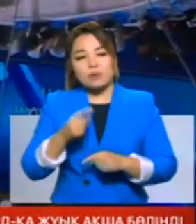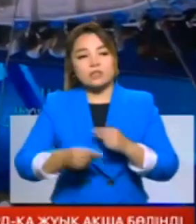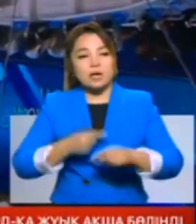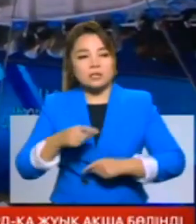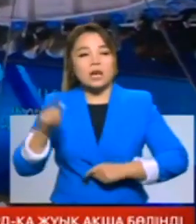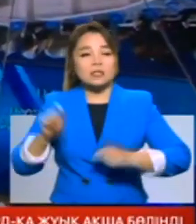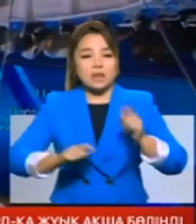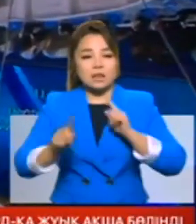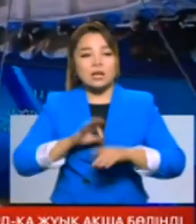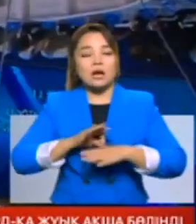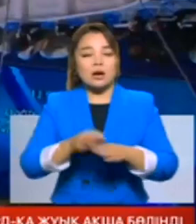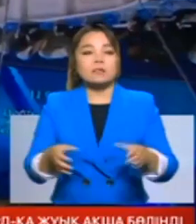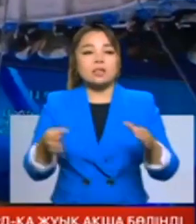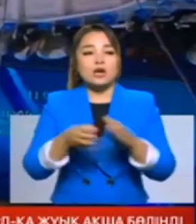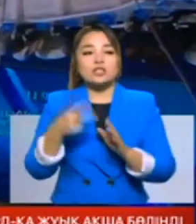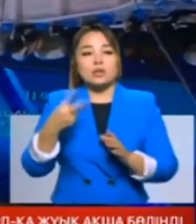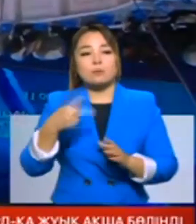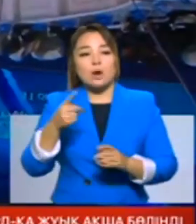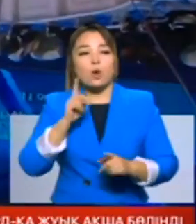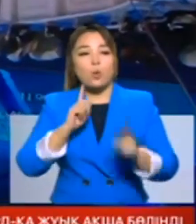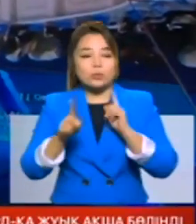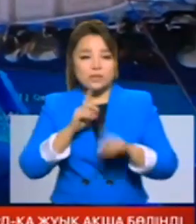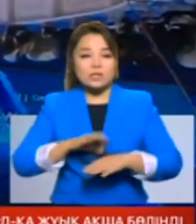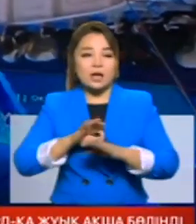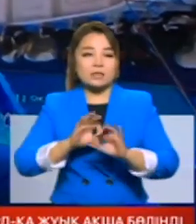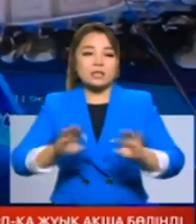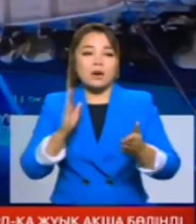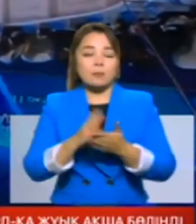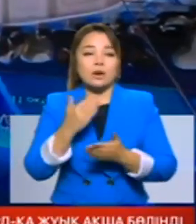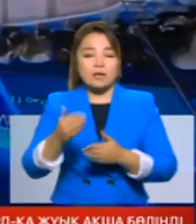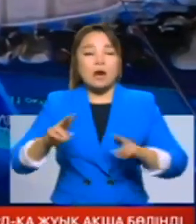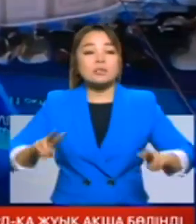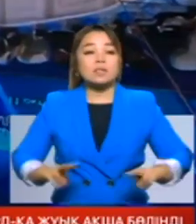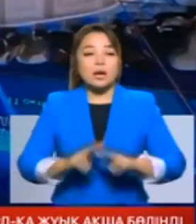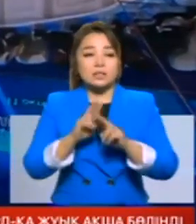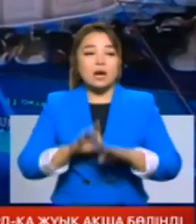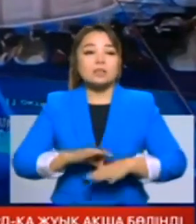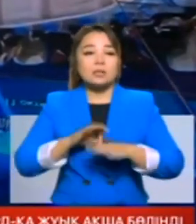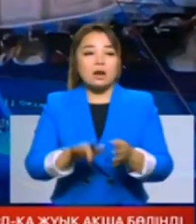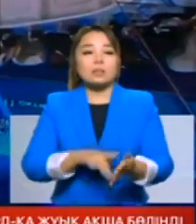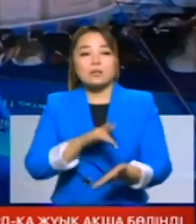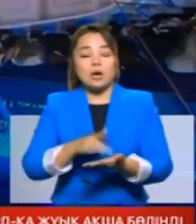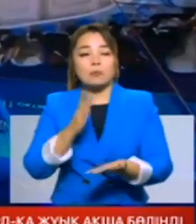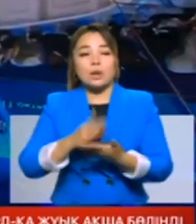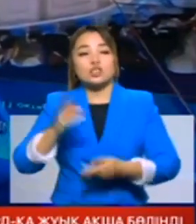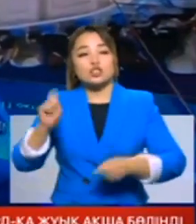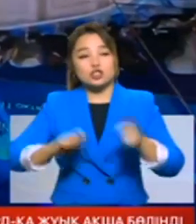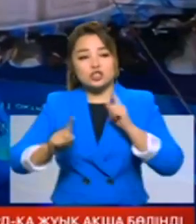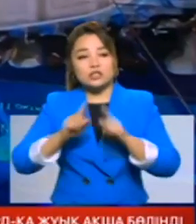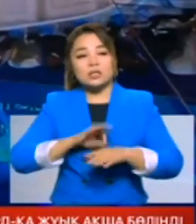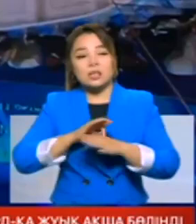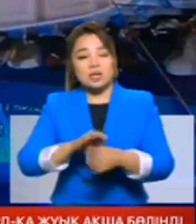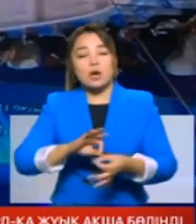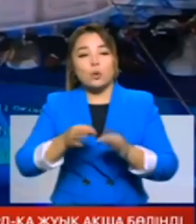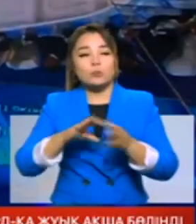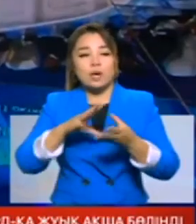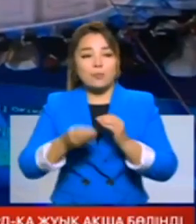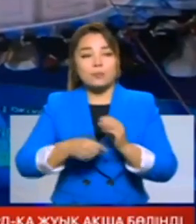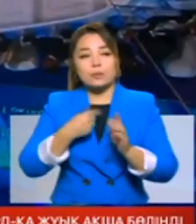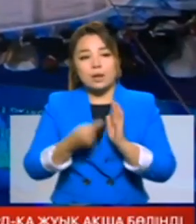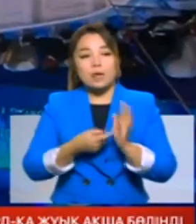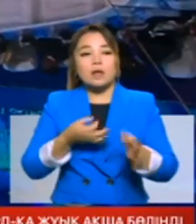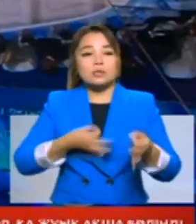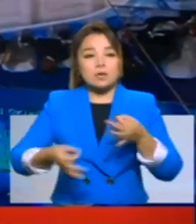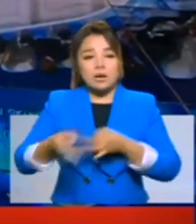діндер съезі хатшылығының 21-ші отырысында осылай деді. Астанада өтіп жатқан жиында осы сынды әлемде өзекті талқыланып жатқан